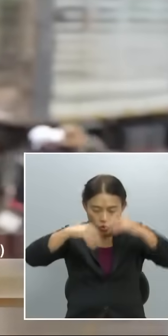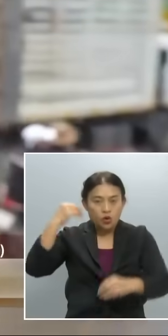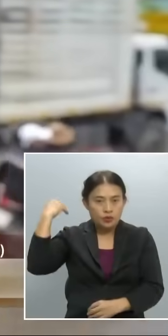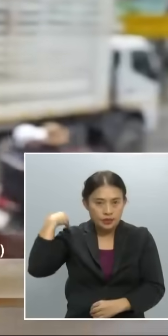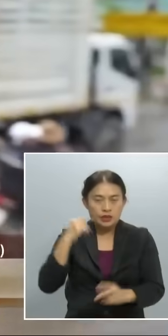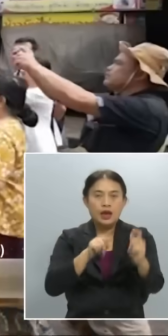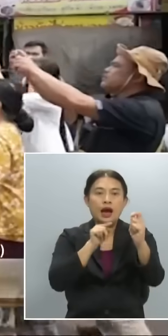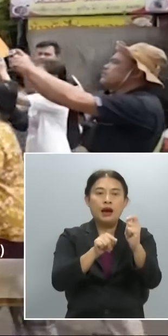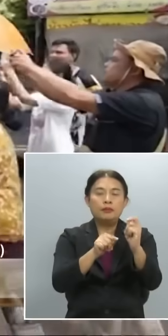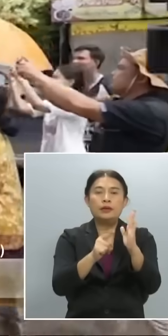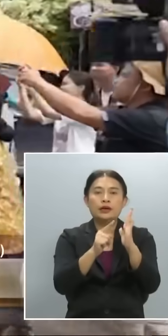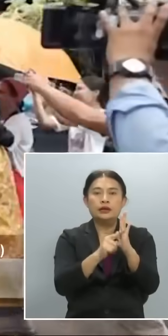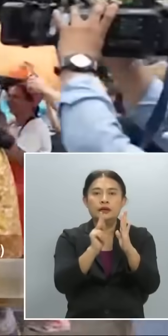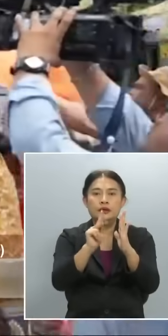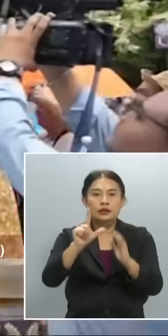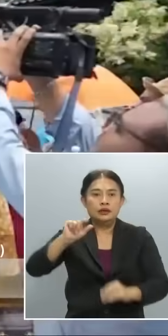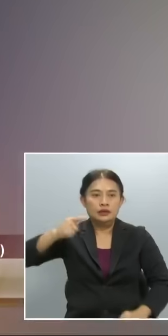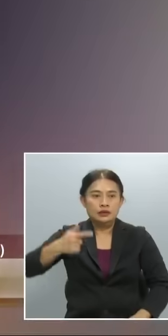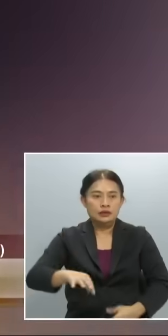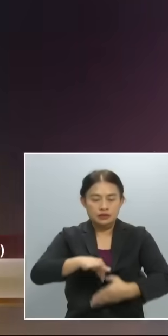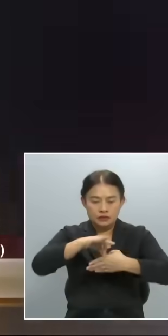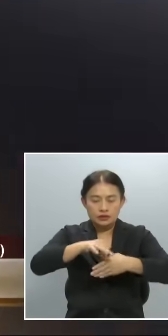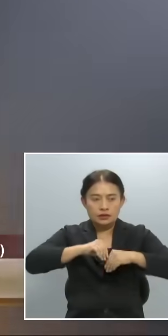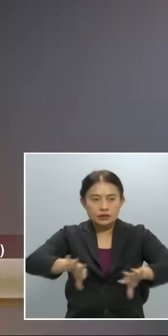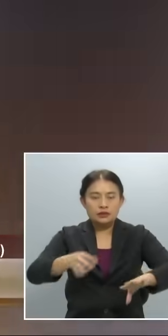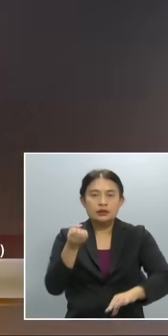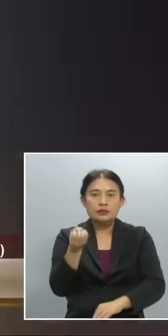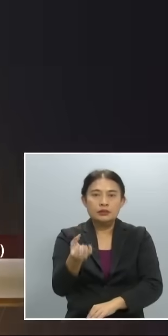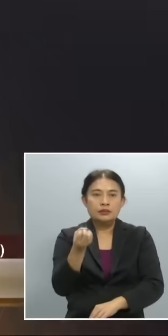แกลงเนี่ยดูภาพเมืองเชื่อเมื่อวานนี้ก็แชร์กันเยอะ